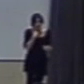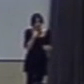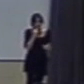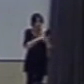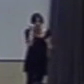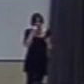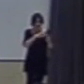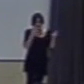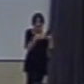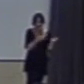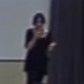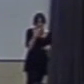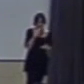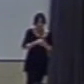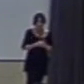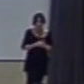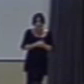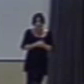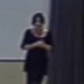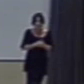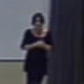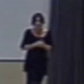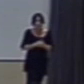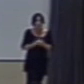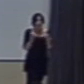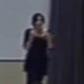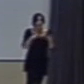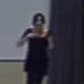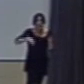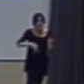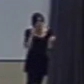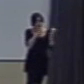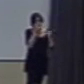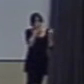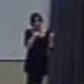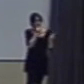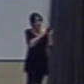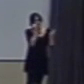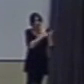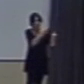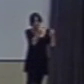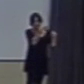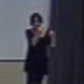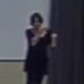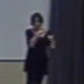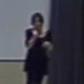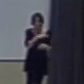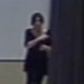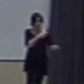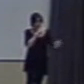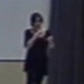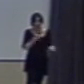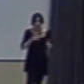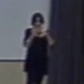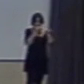d'on sigui, al mateix moment que qualsevol periodista, qualsevol corresponsal de Damasc. No? Doncs això es pot multiplicar per de moltes maneres. No? Bueno, vaig a